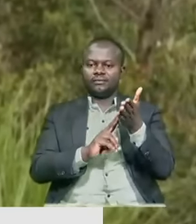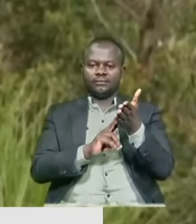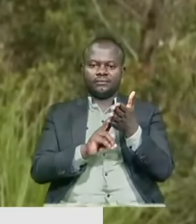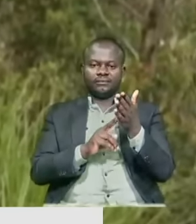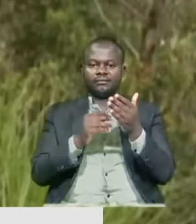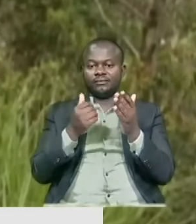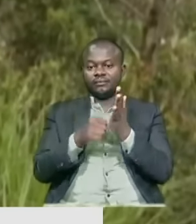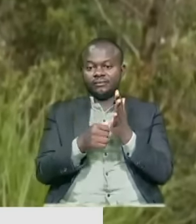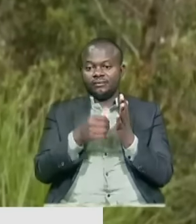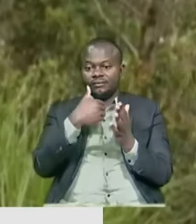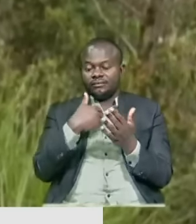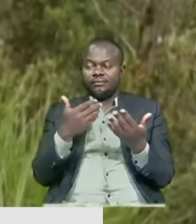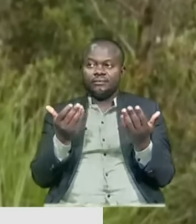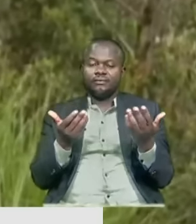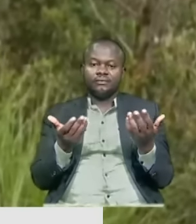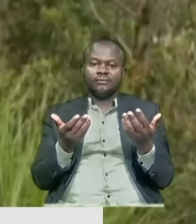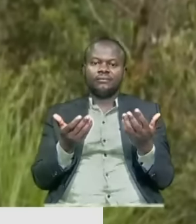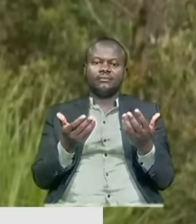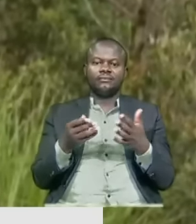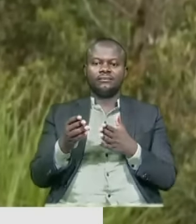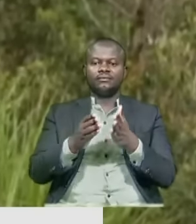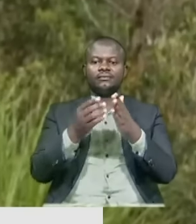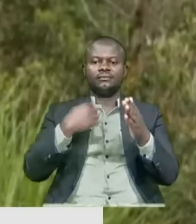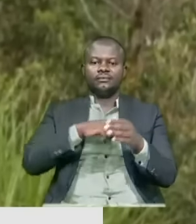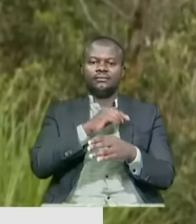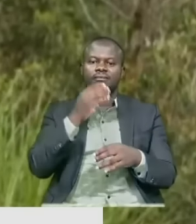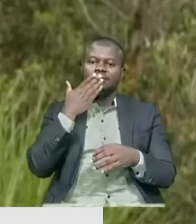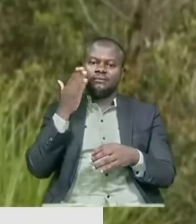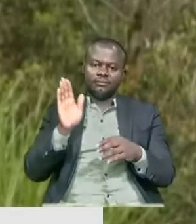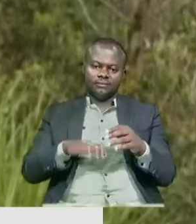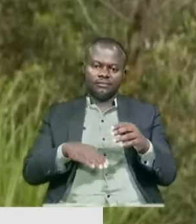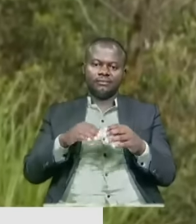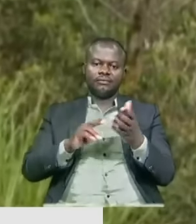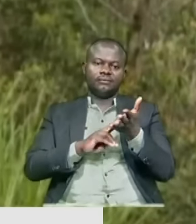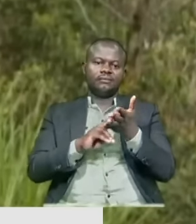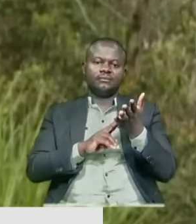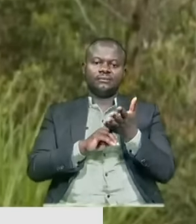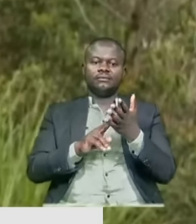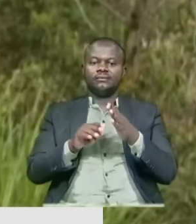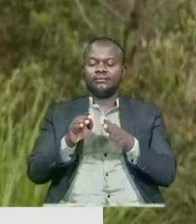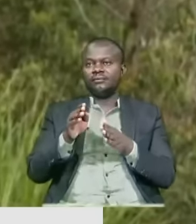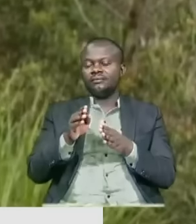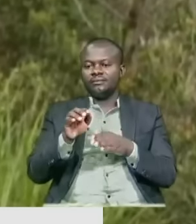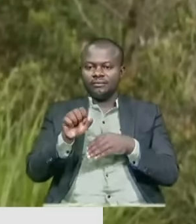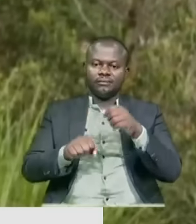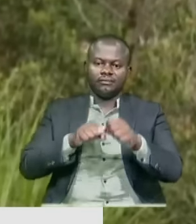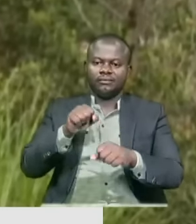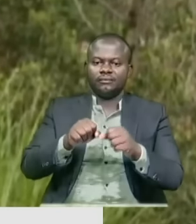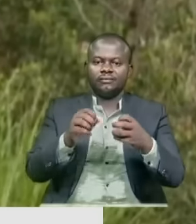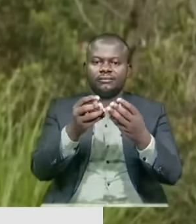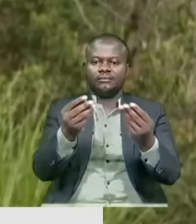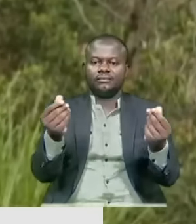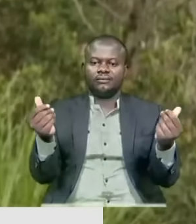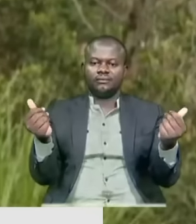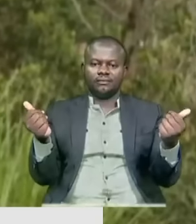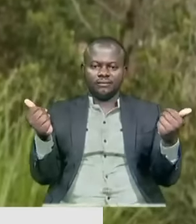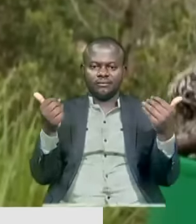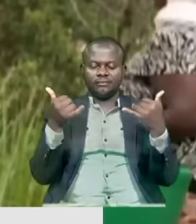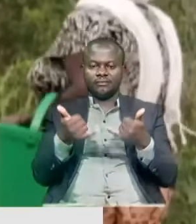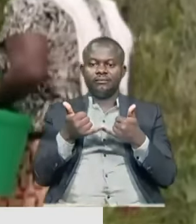dufite nukuba imihanda yacu meze nabi dukoresha amagare akagenda kangirika